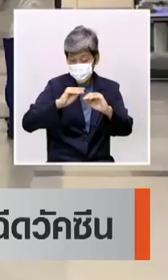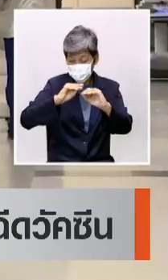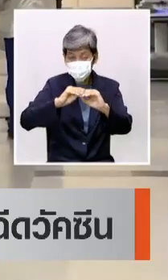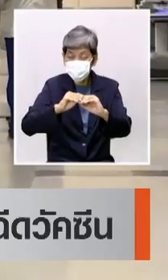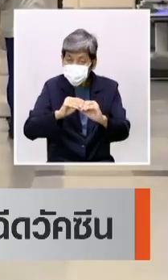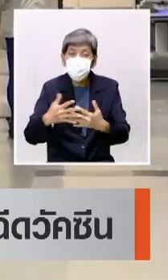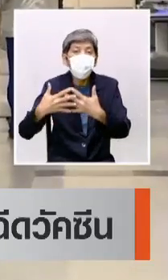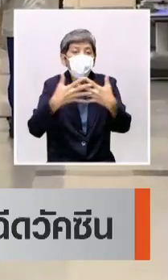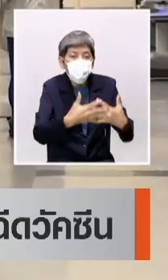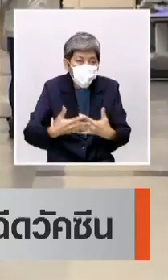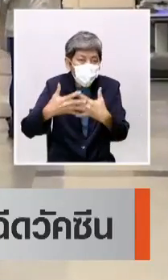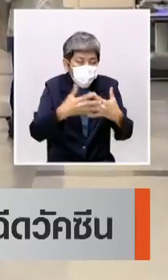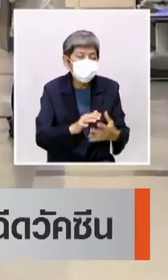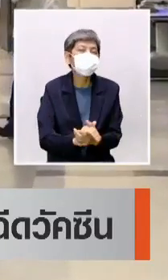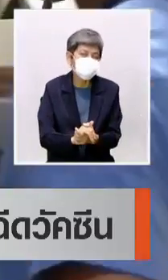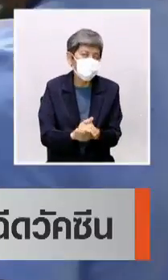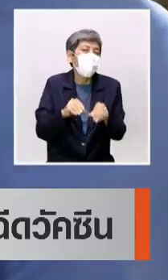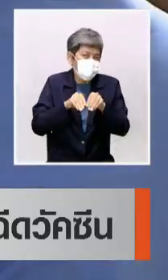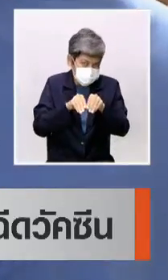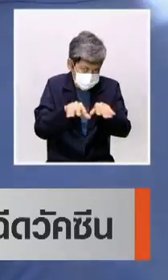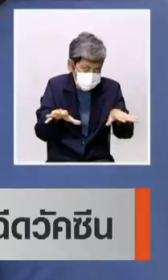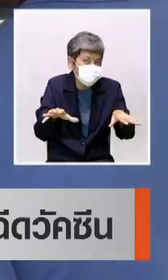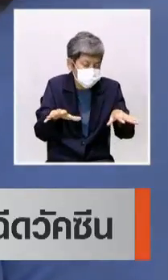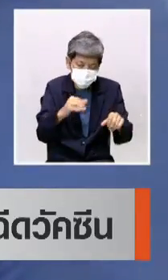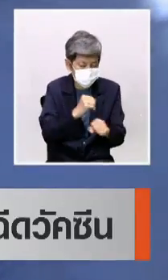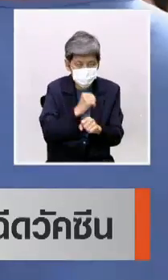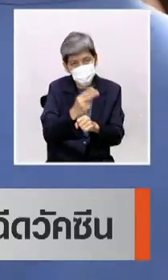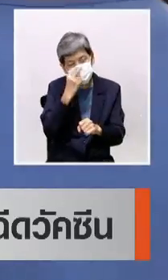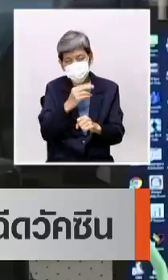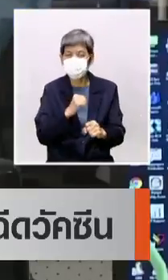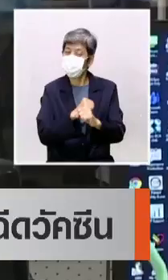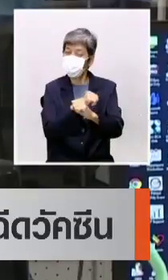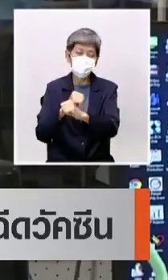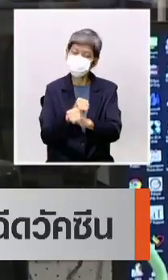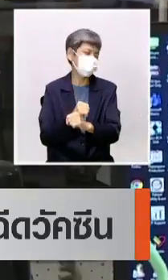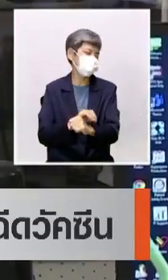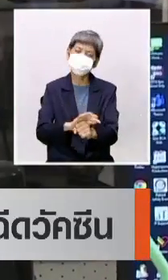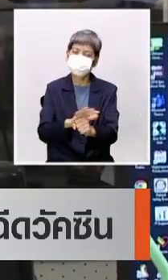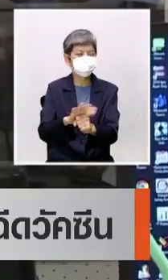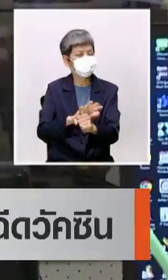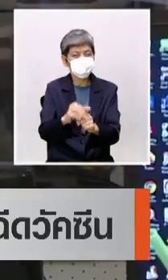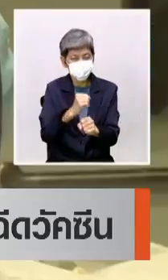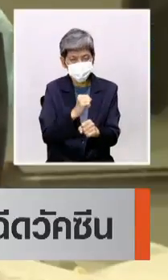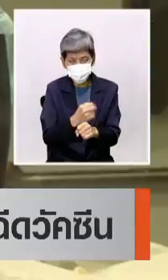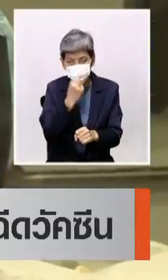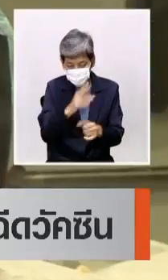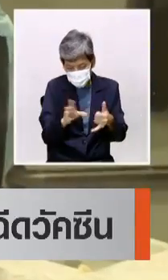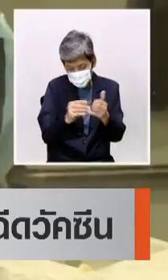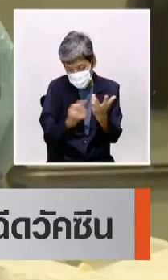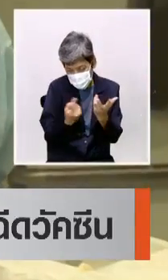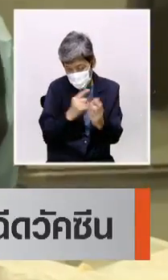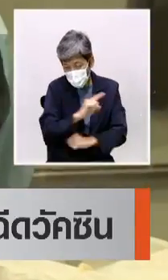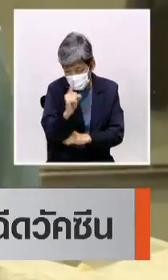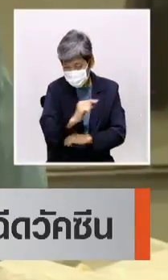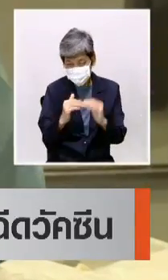แปลว่าสหรัฐยังคงอยู่ในโหมดของการระบาดและไม่สามารถเรียกได้ว่าเป็นการควบคุมที่ดีได้นะคะจะต้องลดจำนวนผู้ติดเชื้อรายวัน